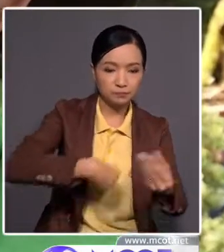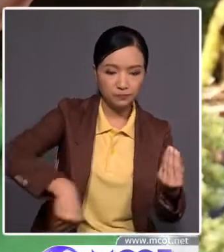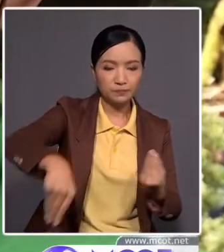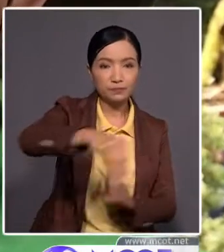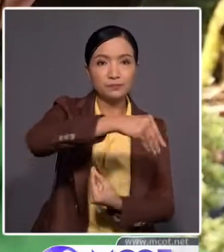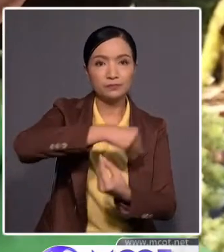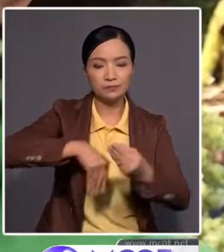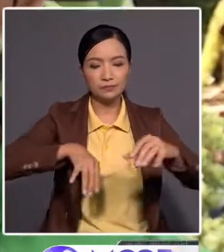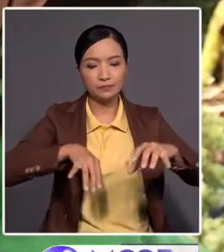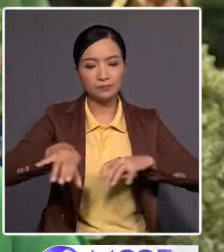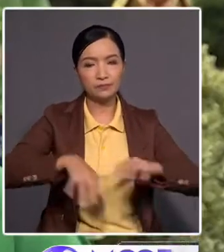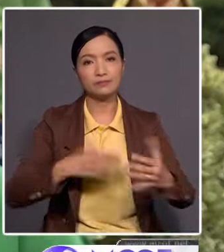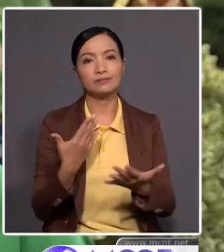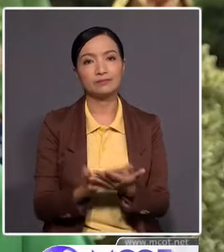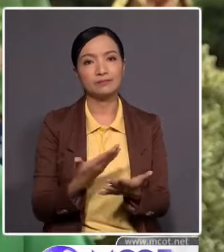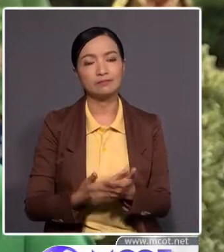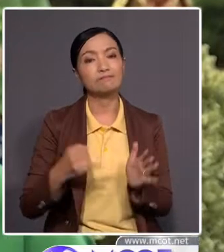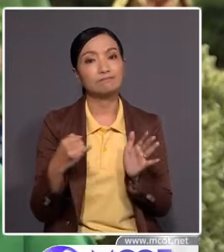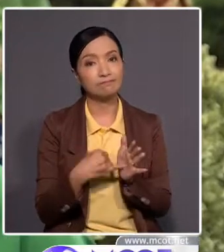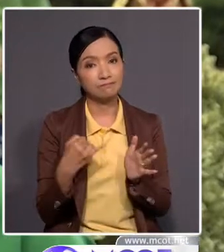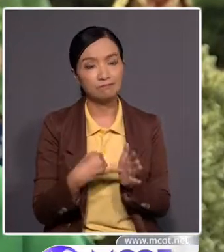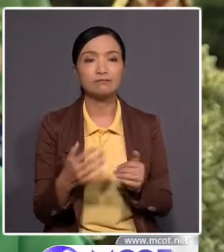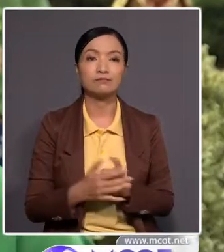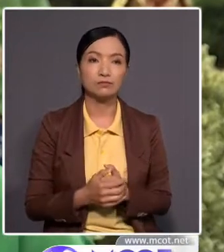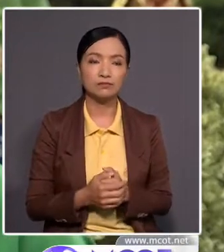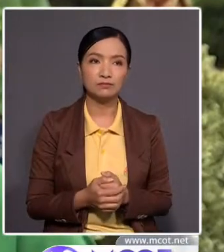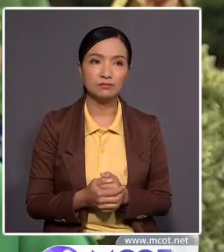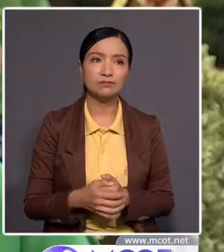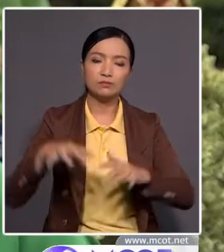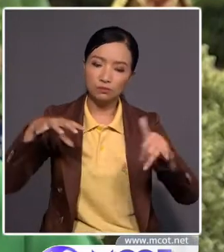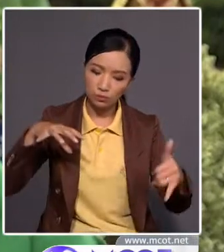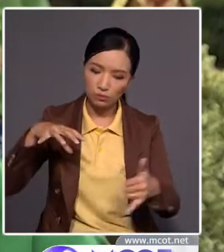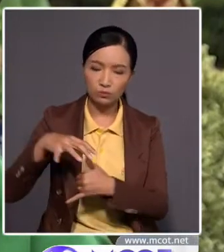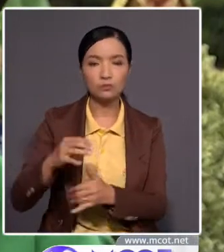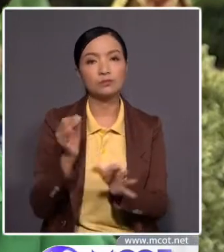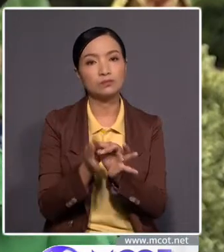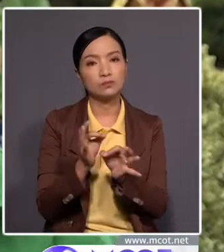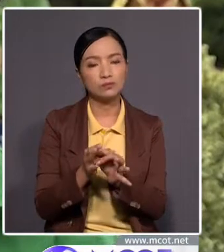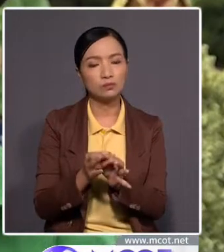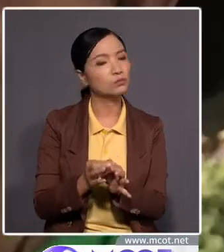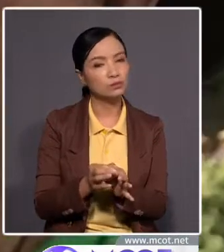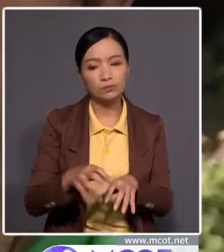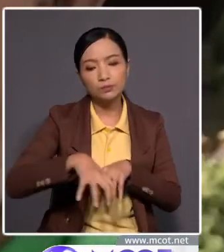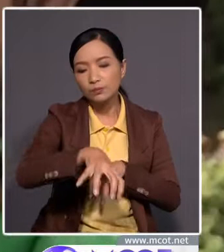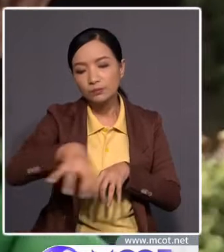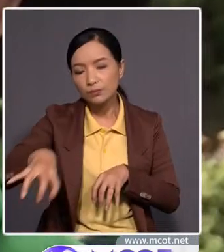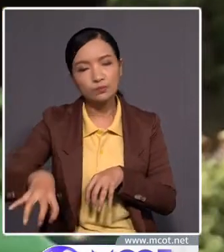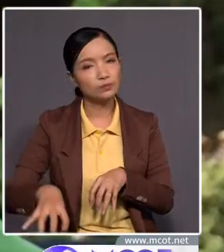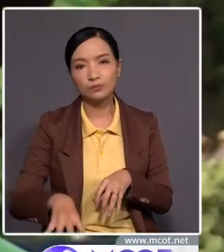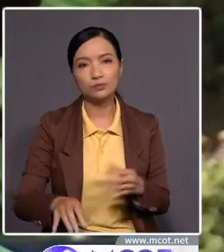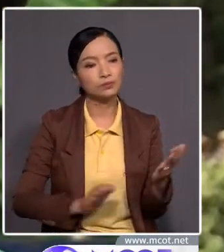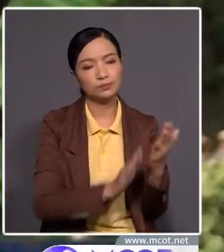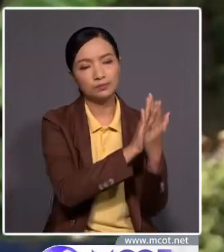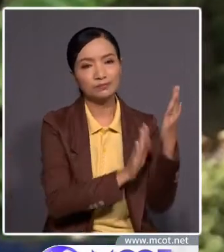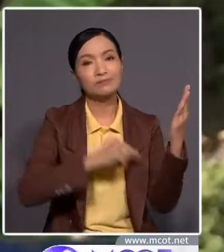รรการเงินได้ง่ายแล้วสามารถที่จะติดต่อทกส.ได้ทุกสาขาทั่วประเทศเลยนะครับเดินเข้าไปหาเราได้เลย